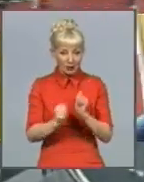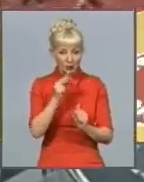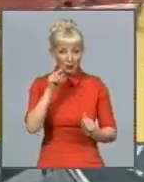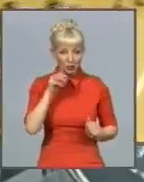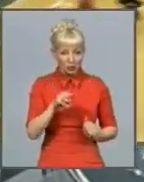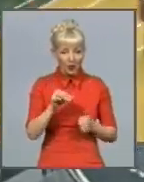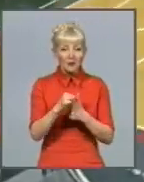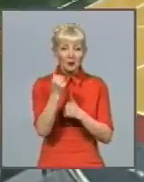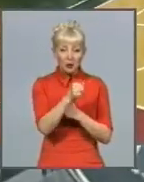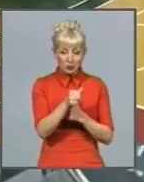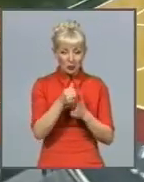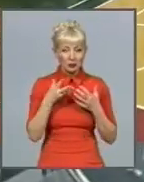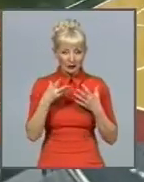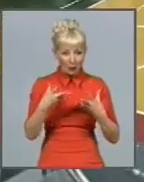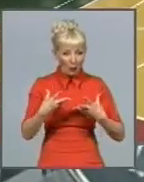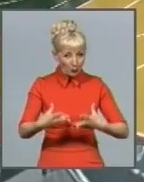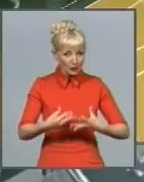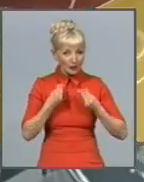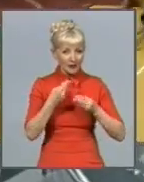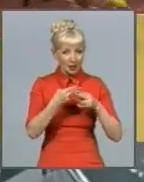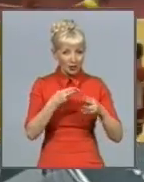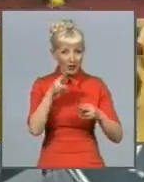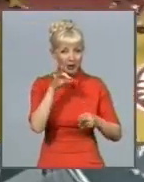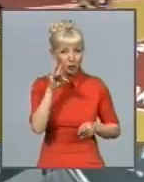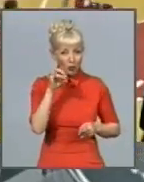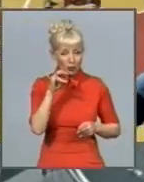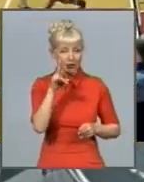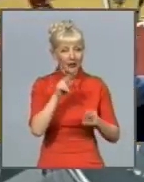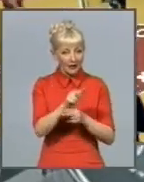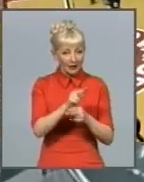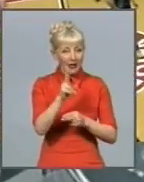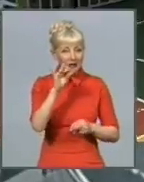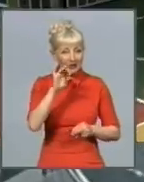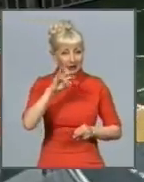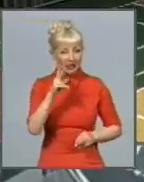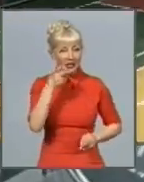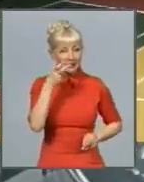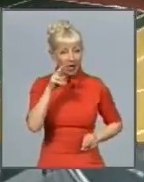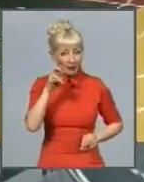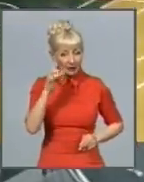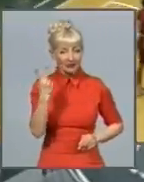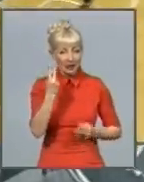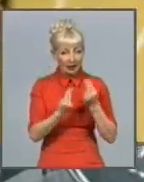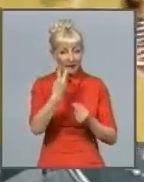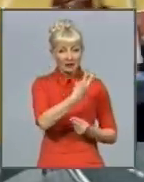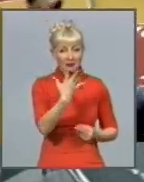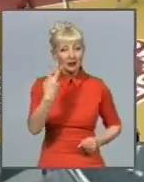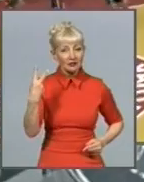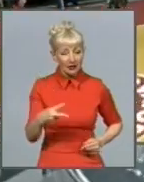убедительно железнодорожники Сергея Киселя и Игоря Зяблицева провели вторую игру 25-20,